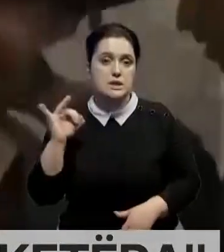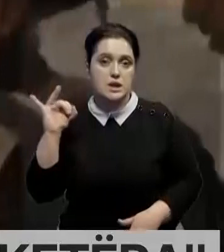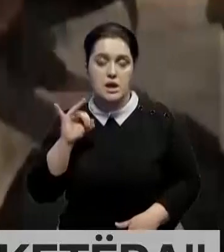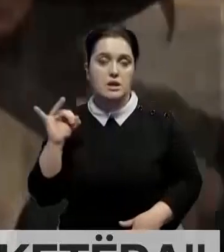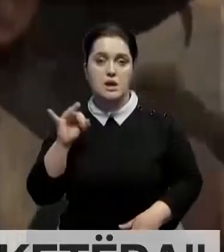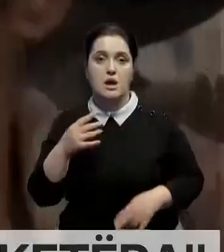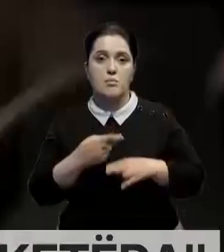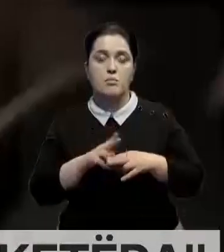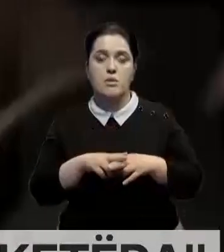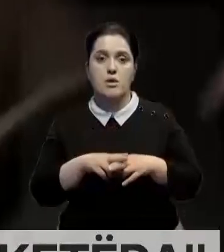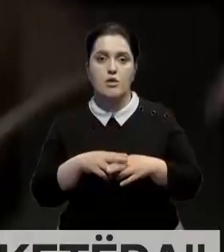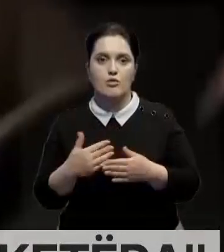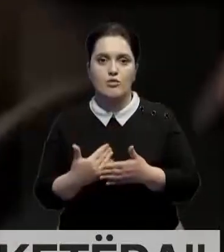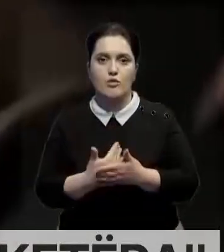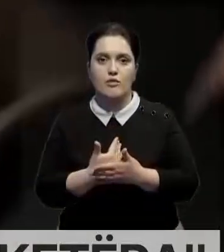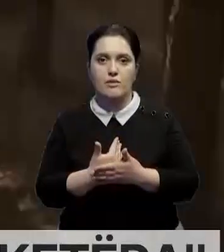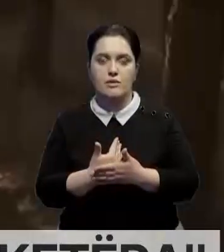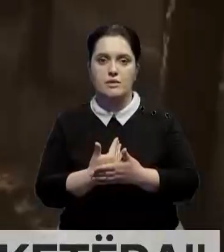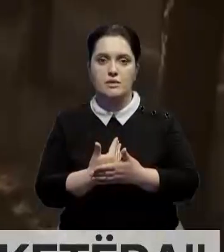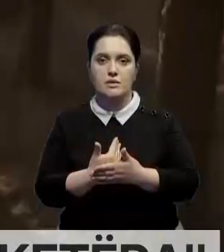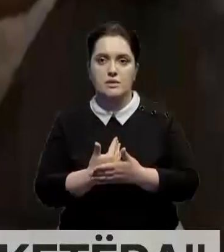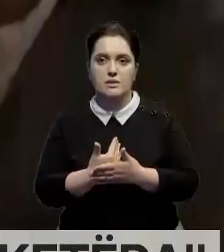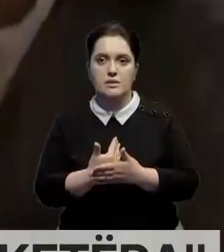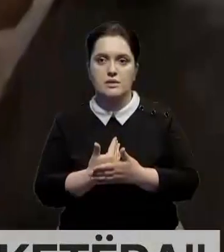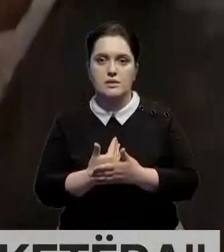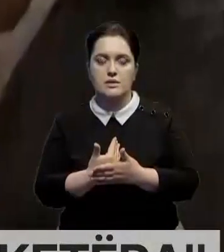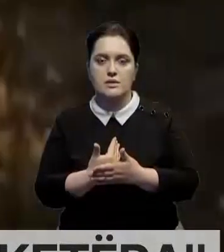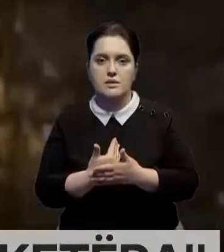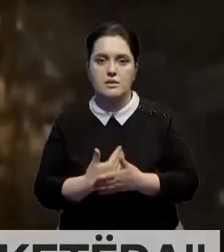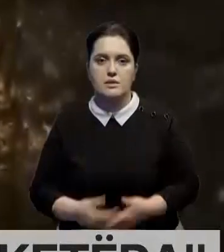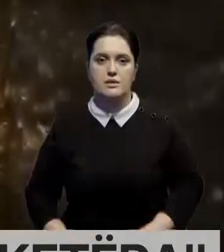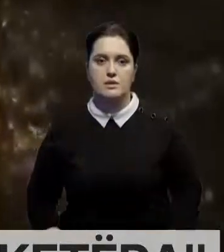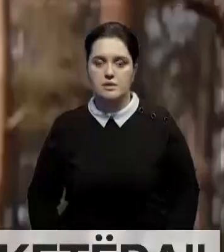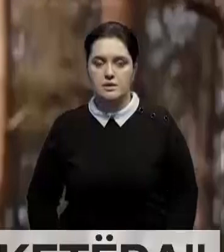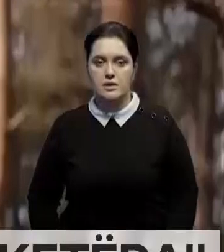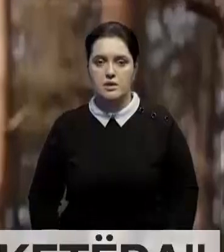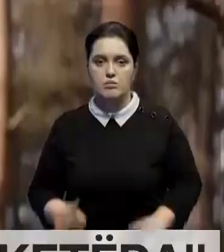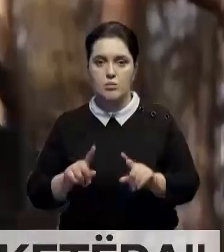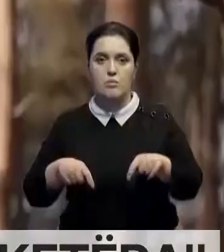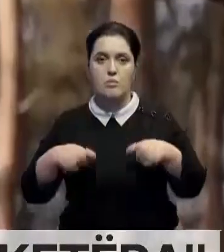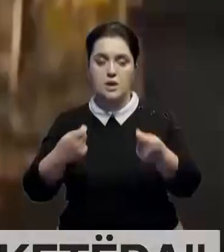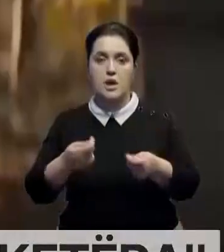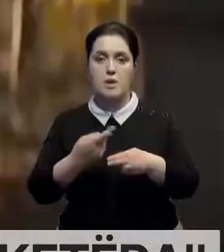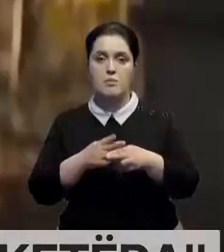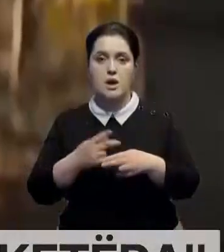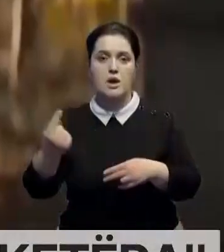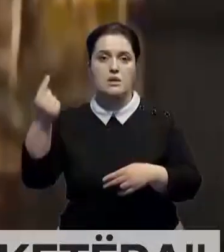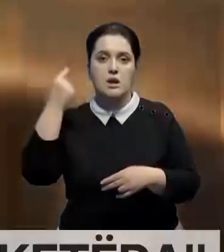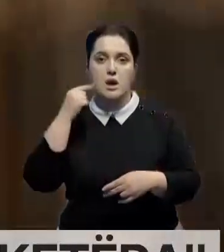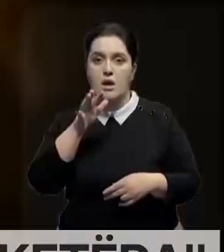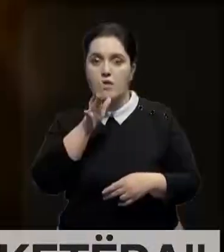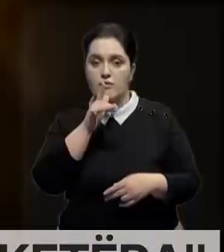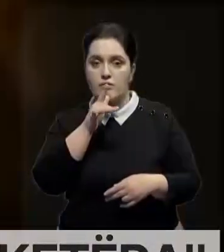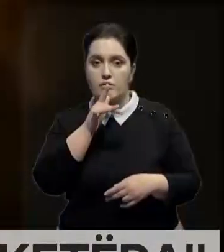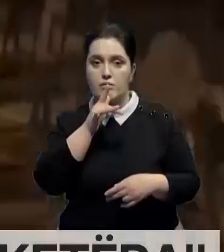моментов, которые обыграны по-новому. Большую часть ленты снимали в естественных условиях. Однако, чтобы передать всю атмосферу тех времен, авторы уделили